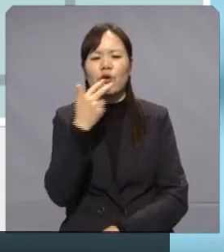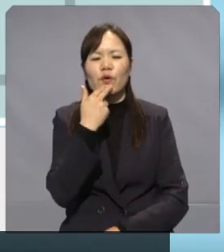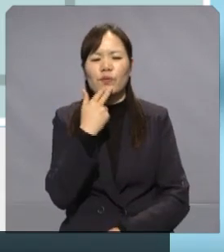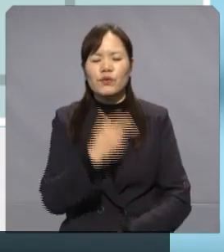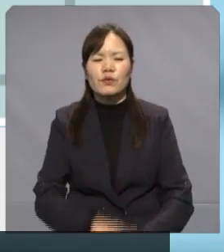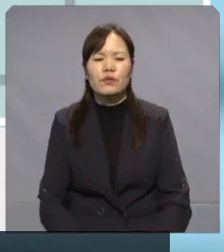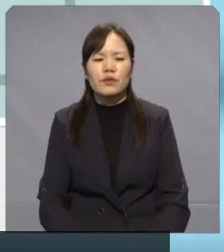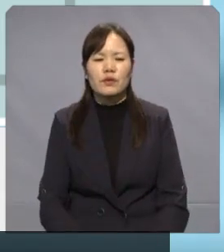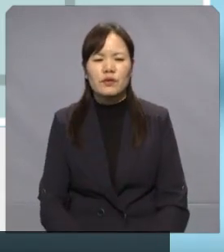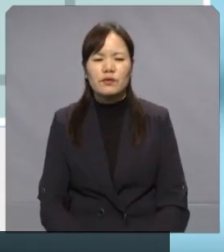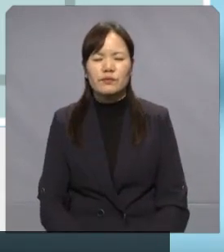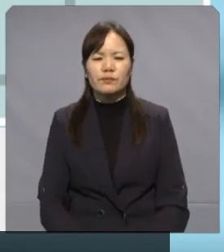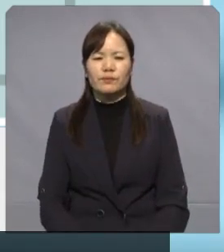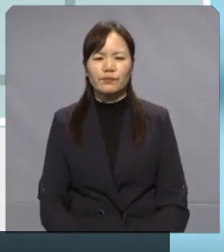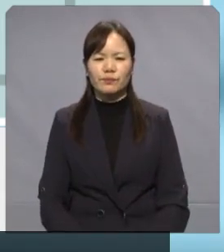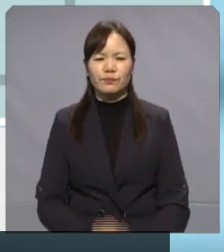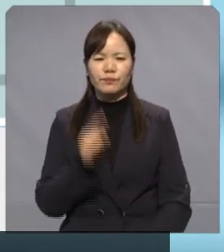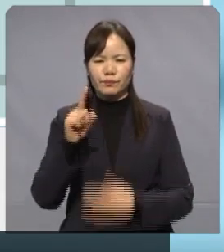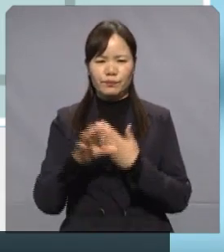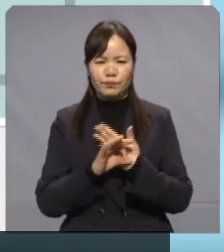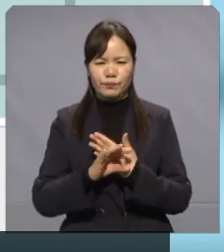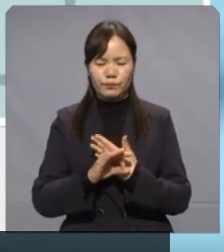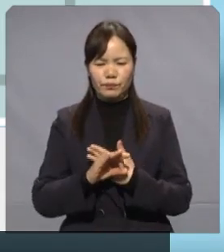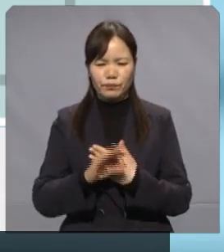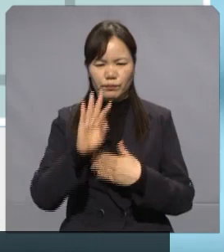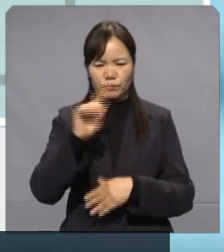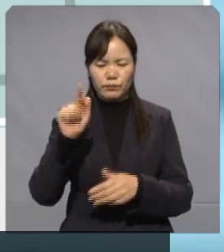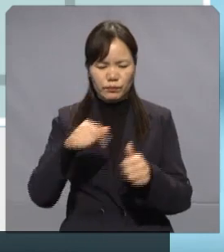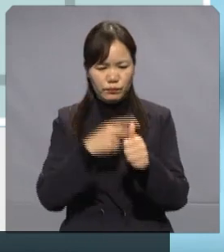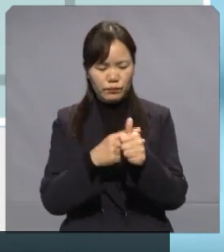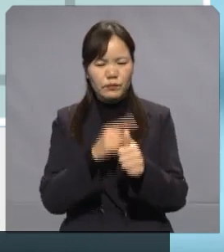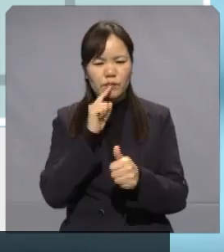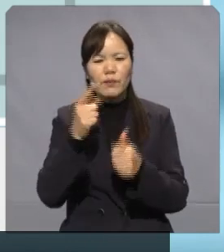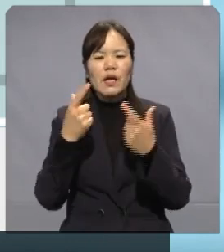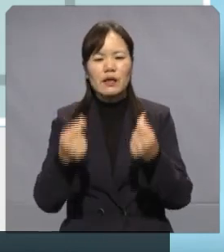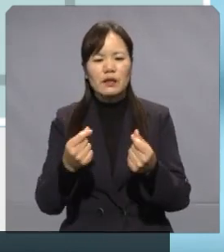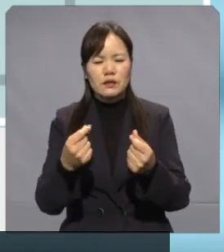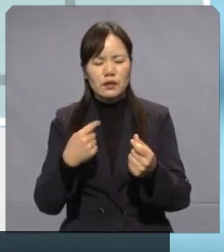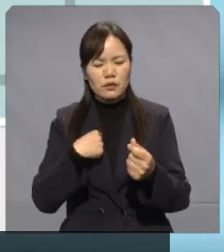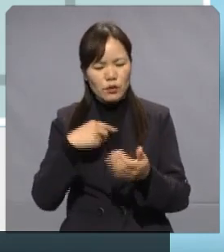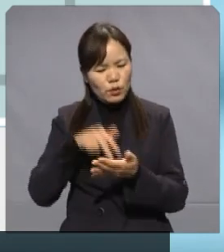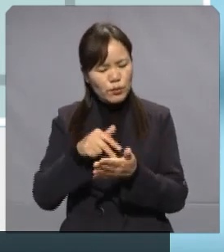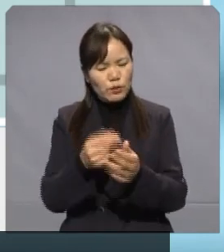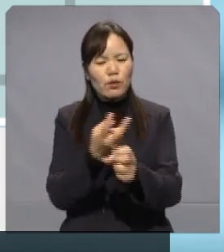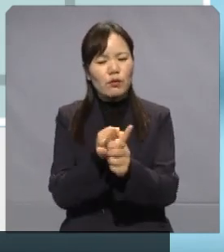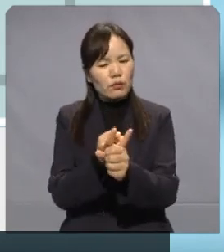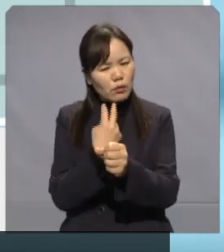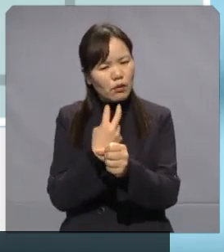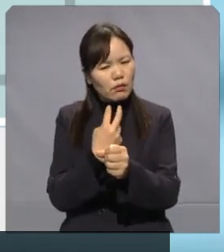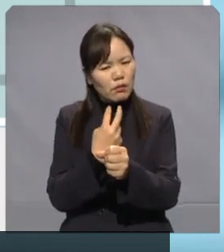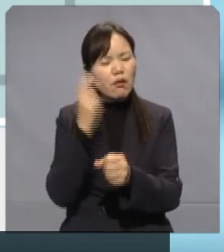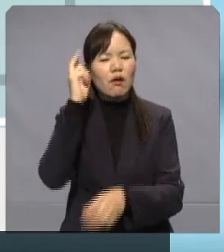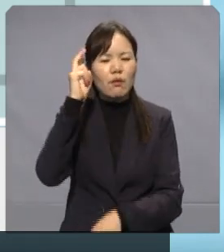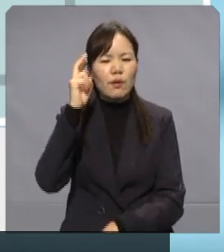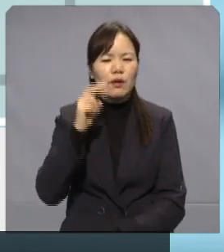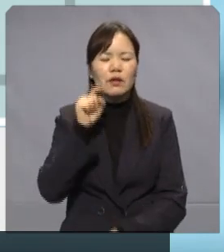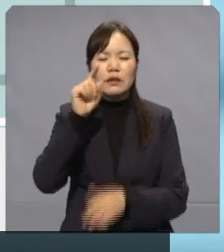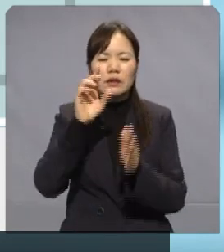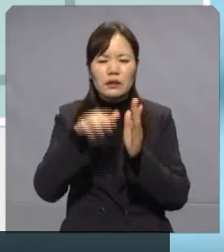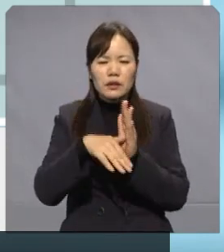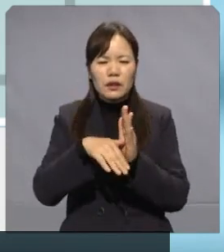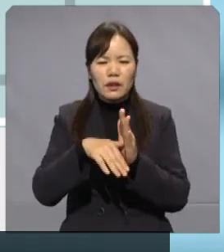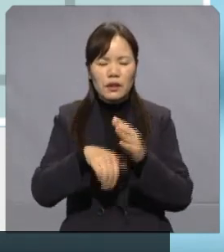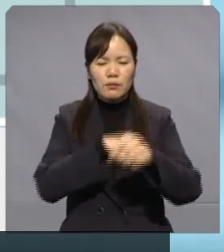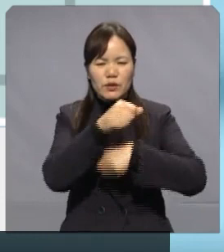결국 이렇게 된다 그러면 저도 박정환 교수님 말씀 따라 탄핵까지 갈 수밖에 없다. 그런데 이제 그 사이에 민주당이 결정을